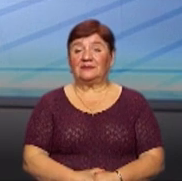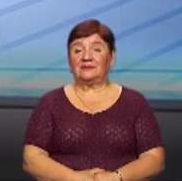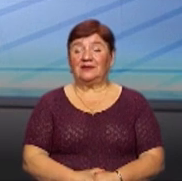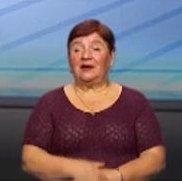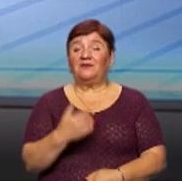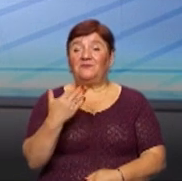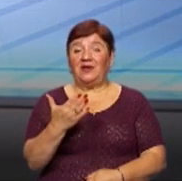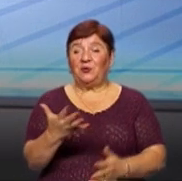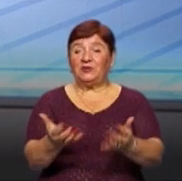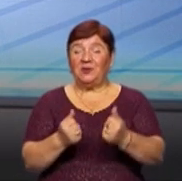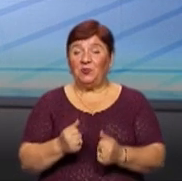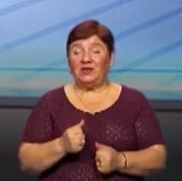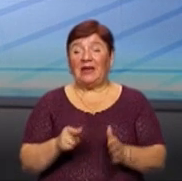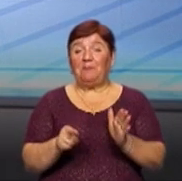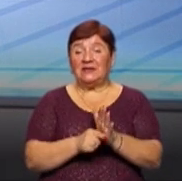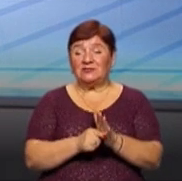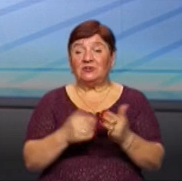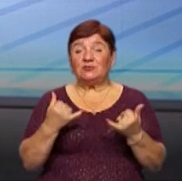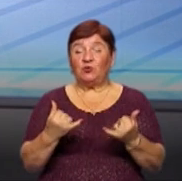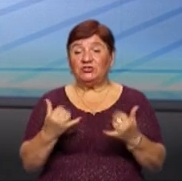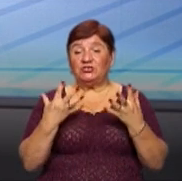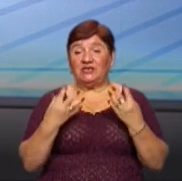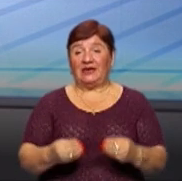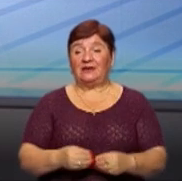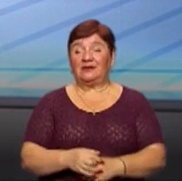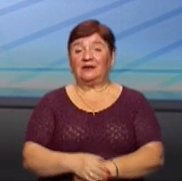Ну, ви отримуєте пенсію чи ні на сьогоднішній